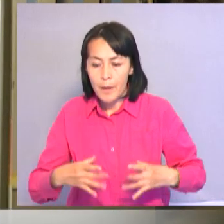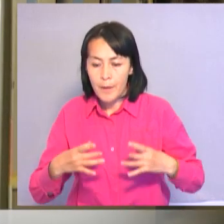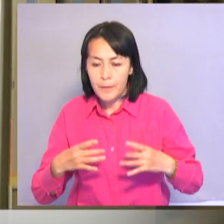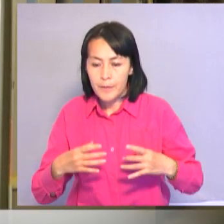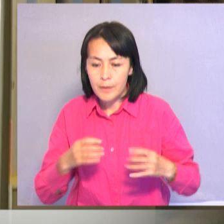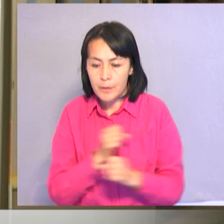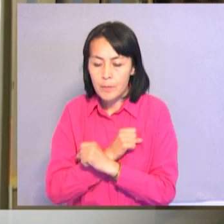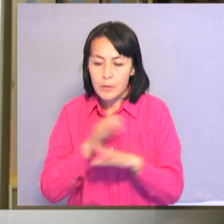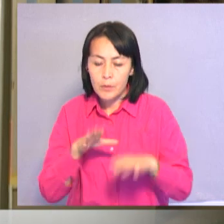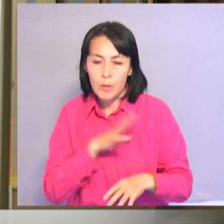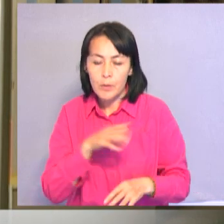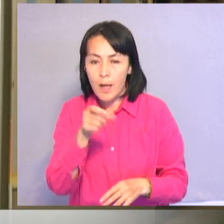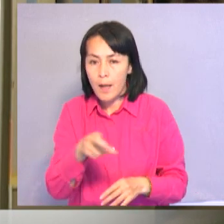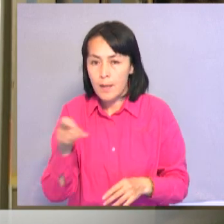Бұл